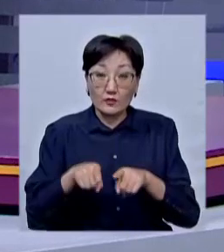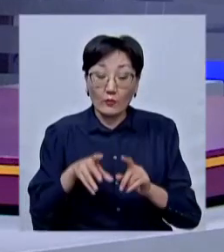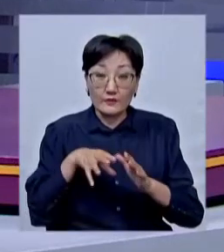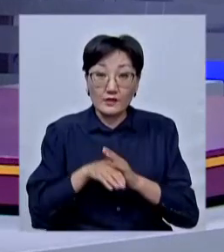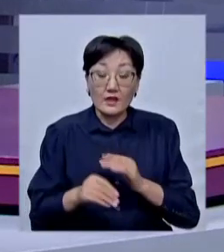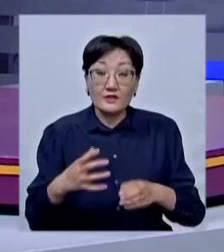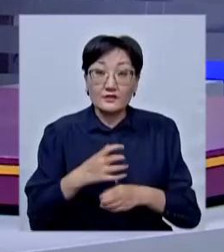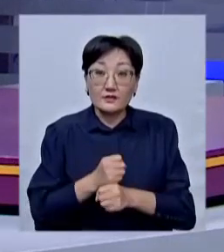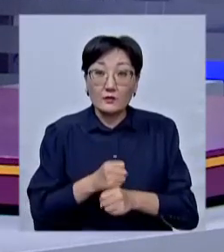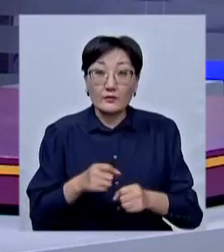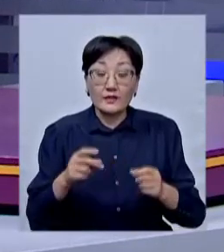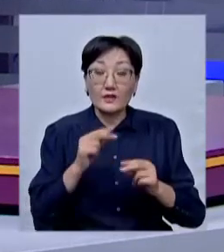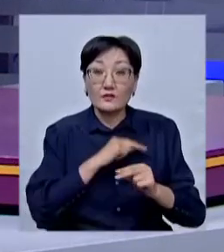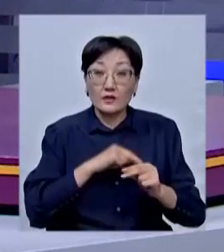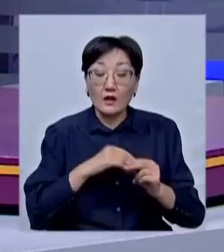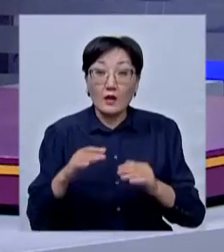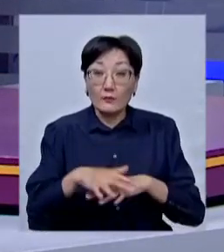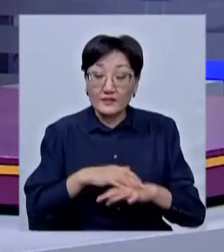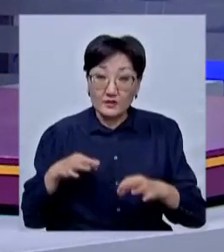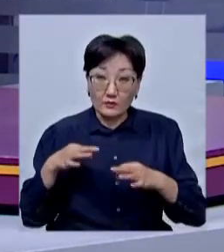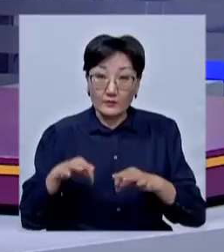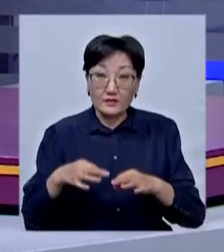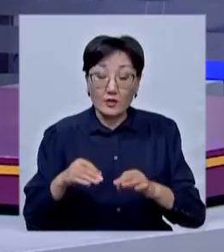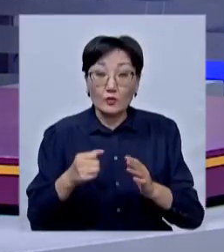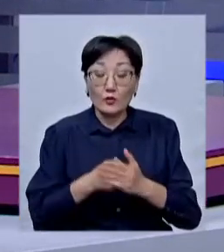вошло сокращение графика работы общественного транспорта